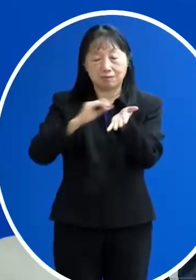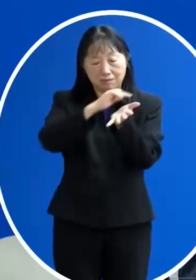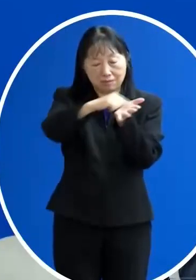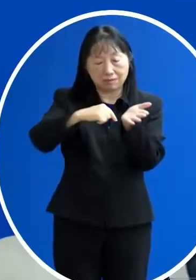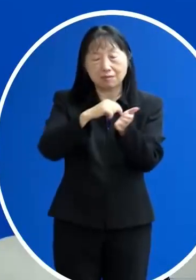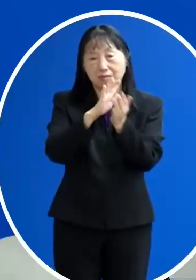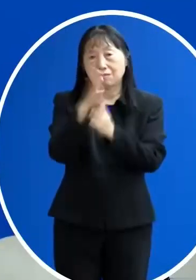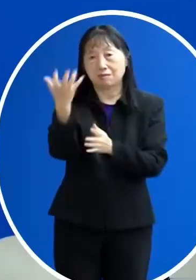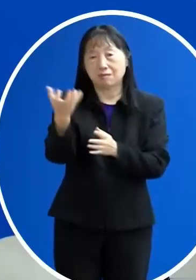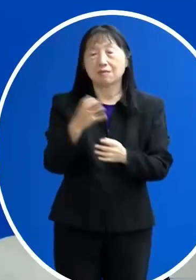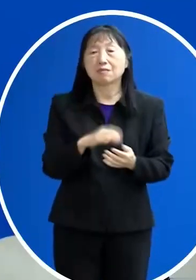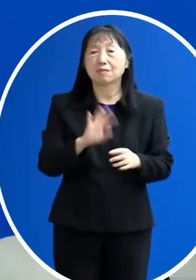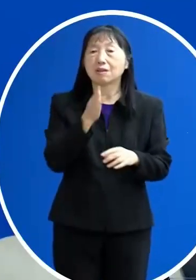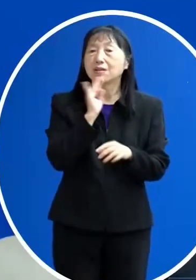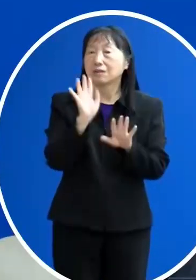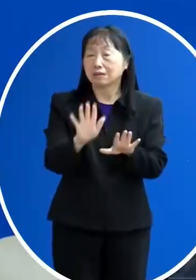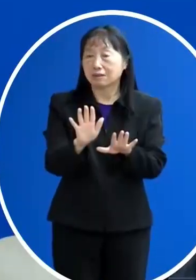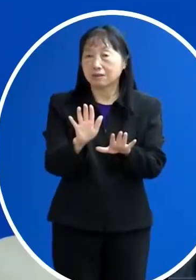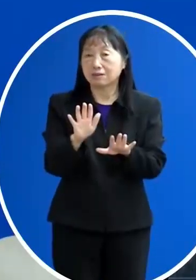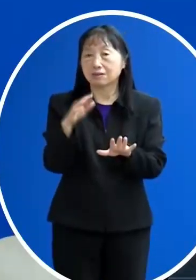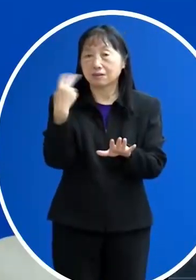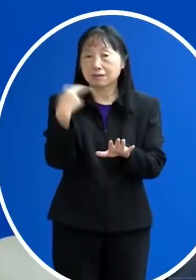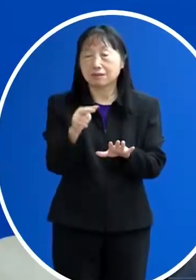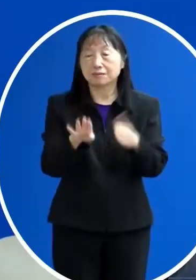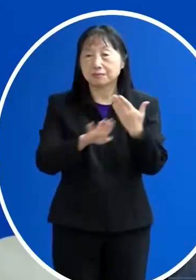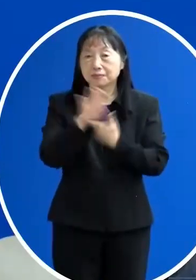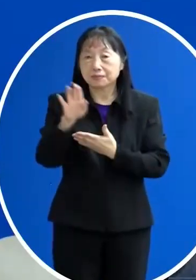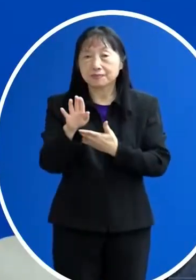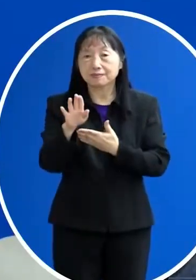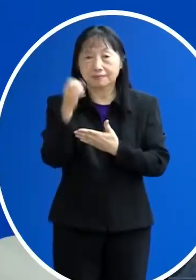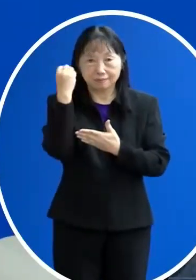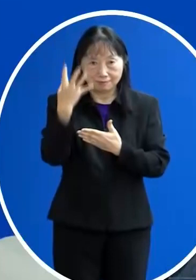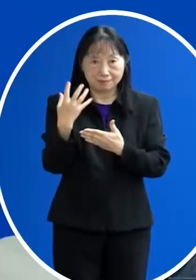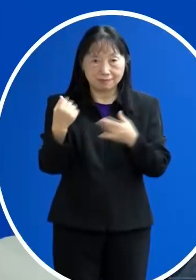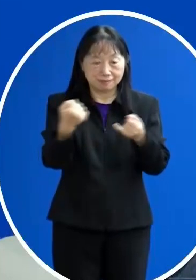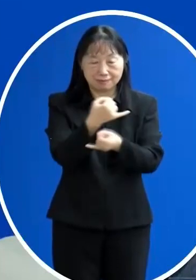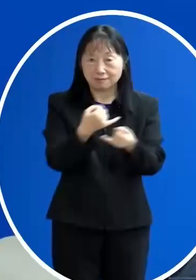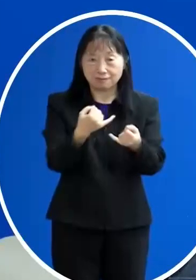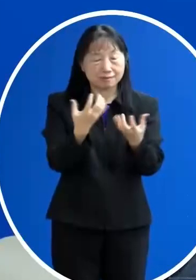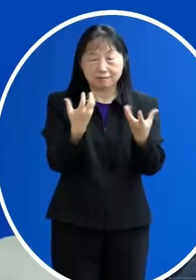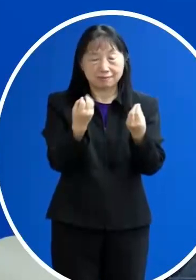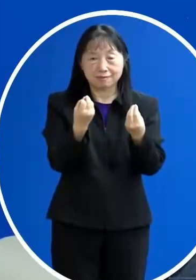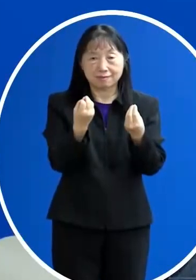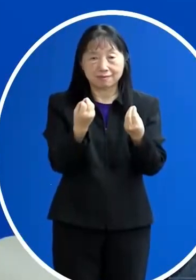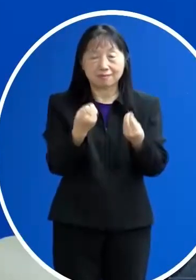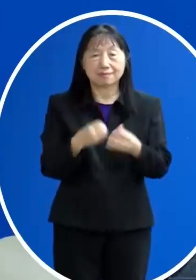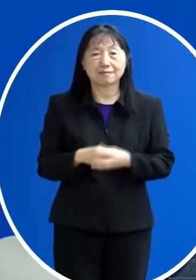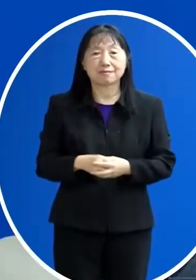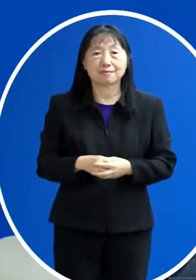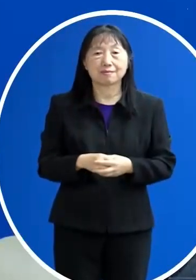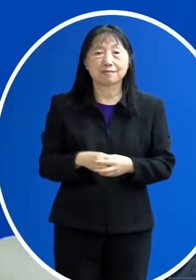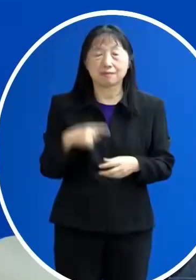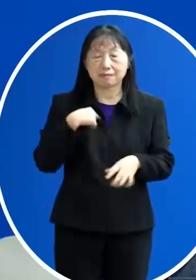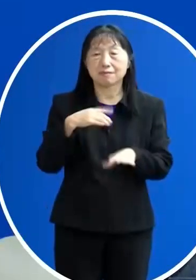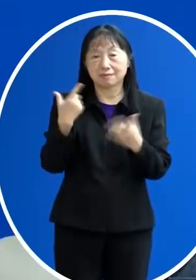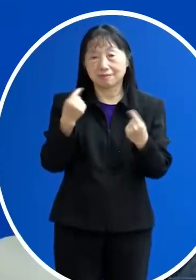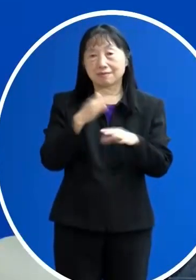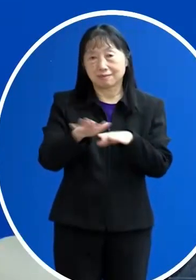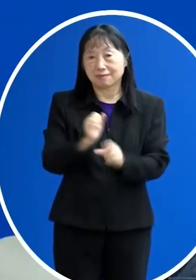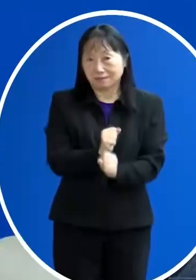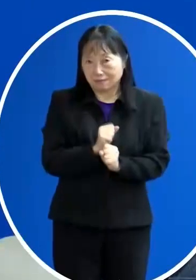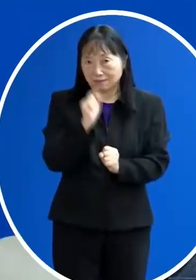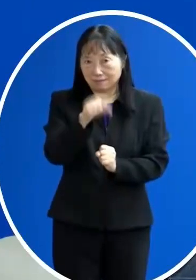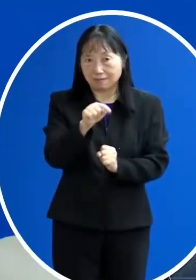所以目前并没有发现说有这个其他的这个新兴的变异株被我们检出，我们还会密切的注意